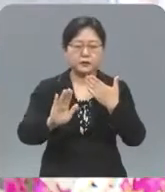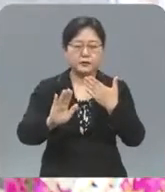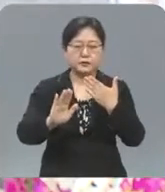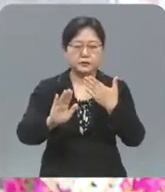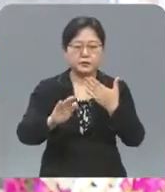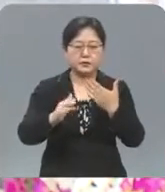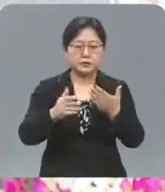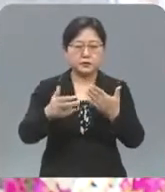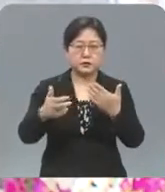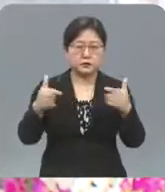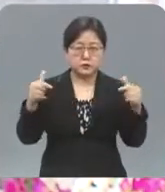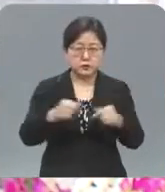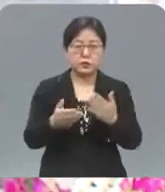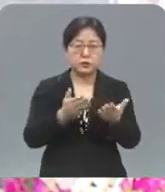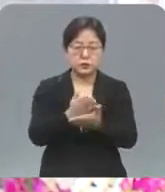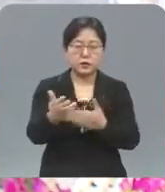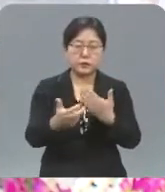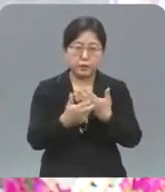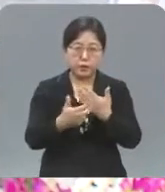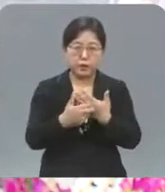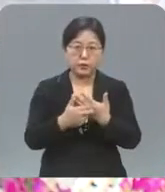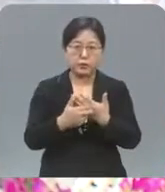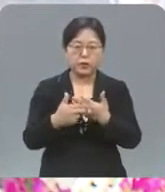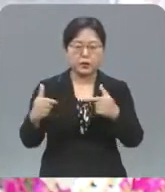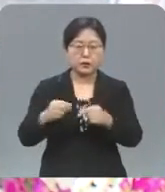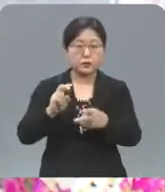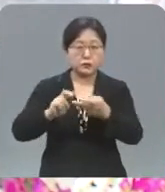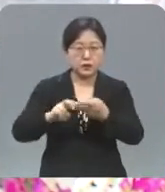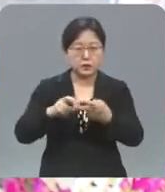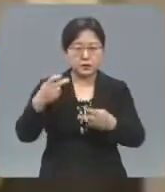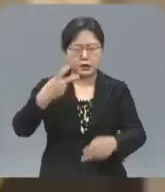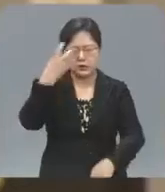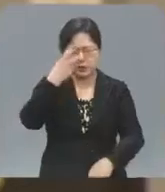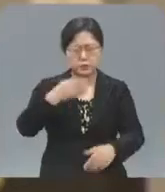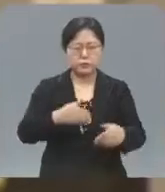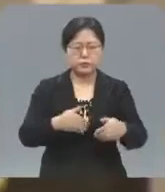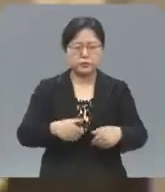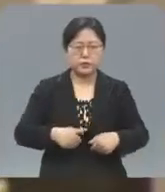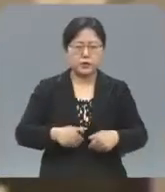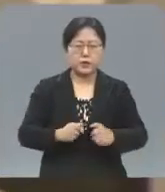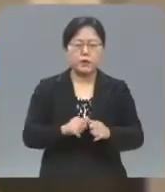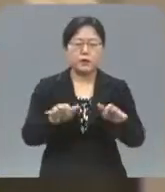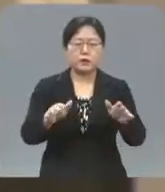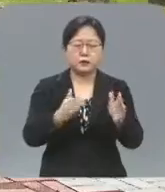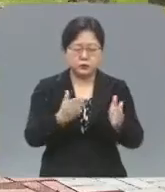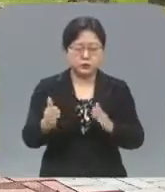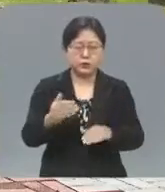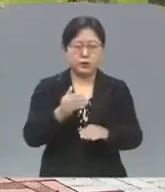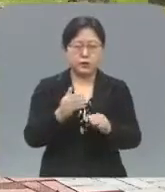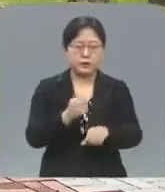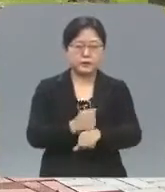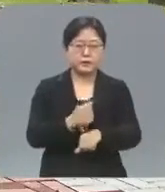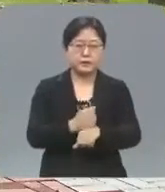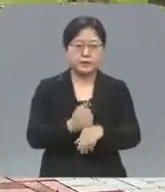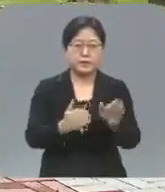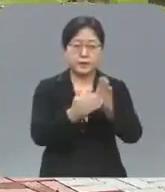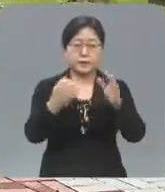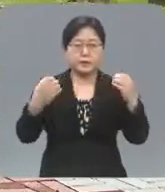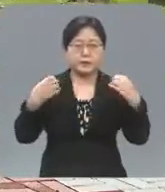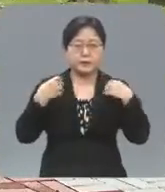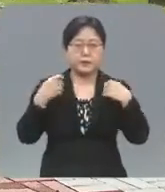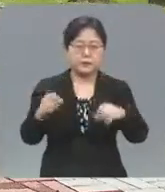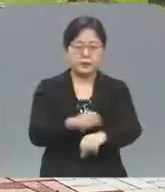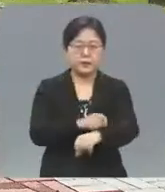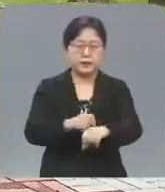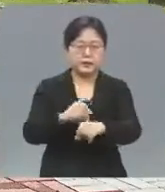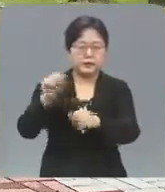치료 전담 병원이라든지 이제 생활치료센터 또 다시 재점검해서 확산세에 대비하도록 하겠습니다. 방역 당국은